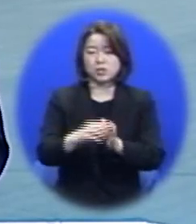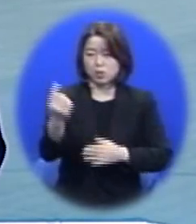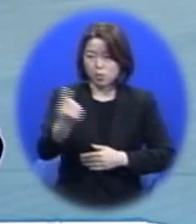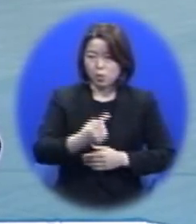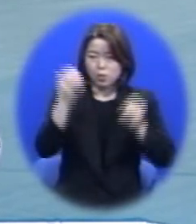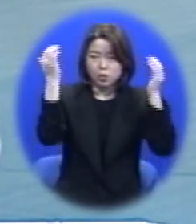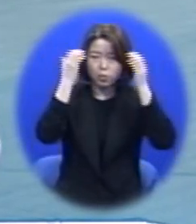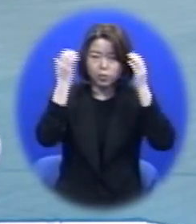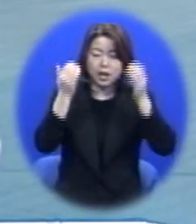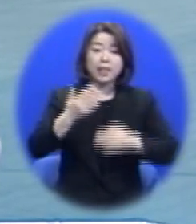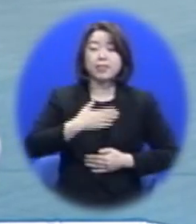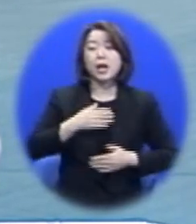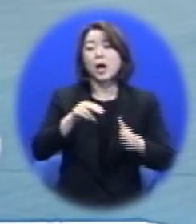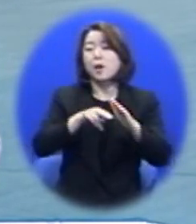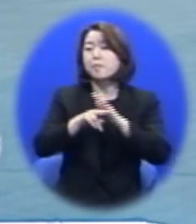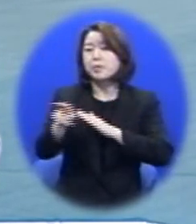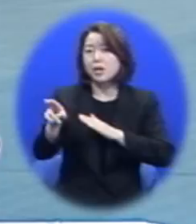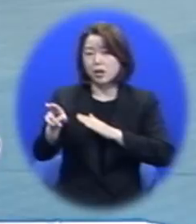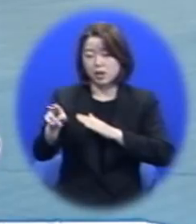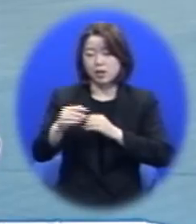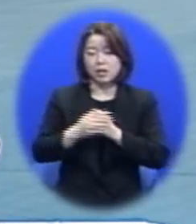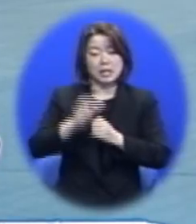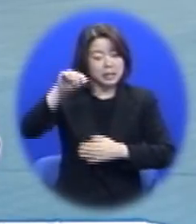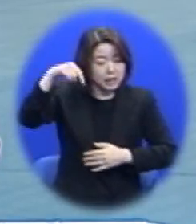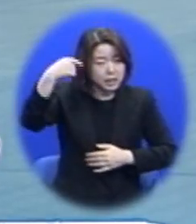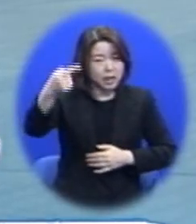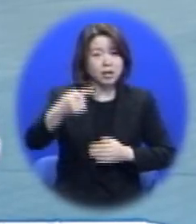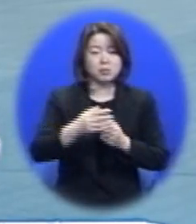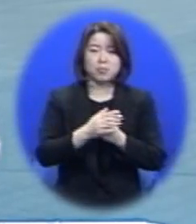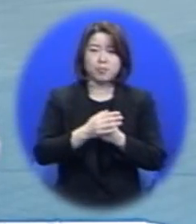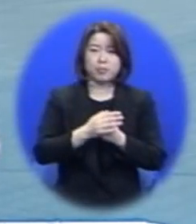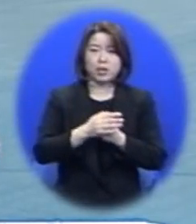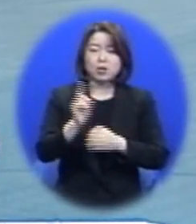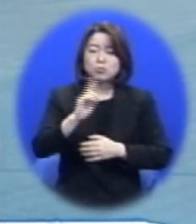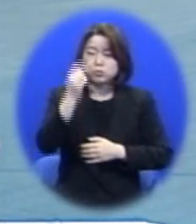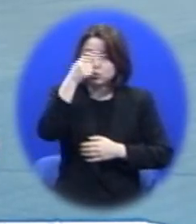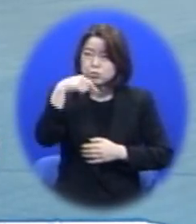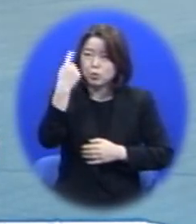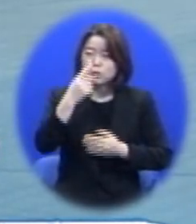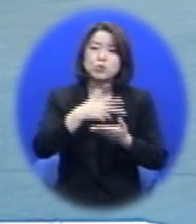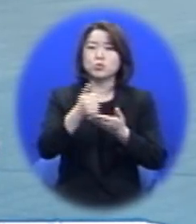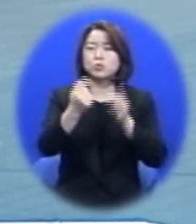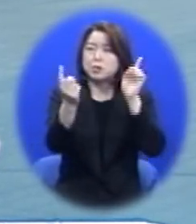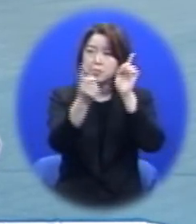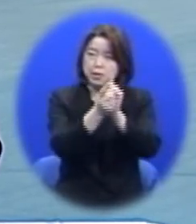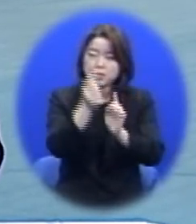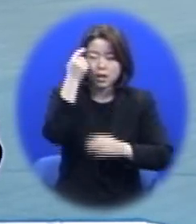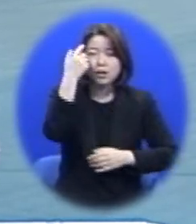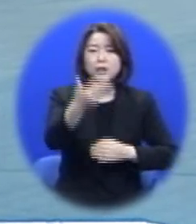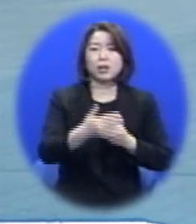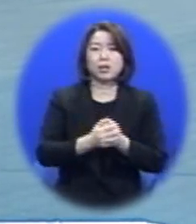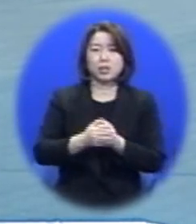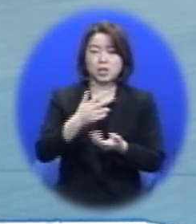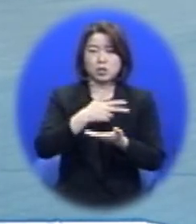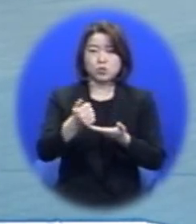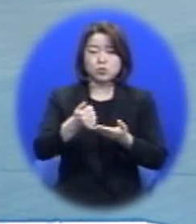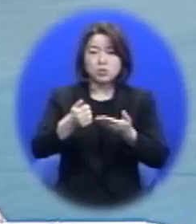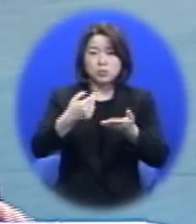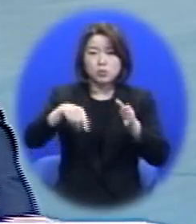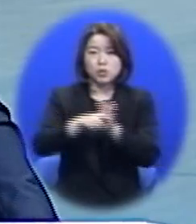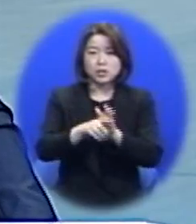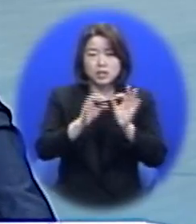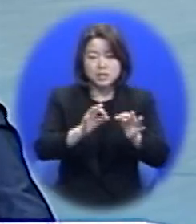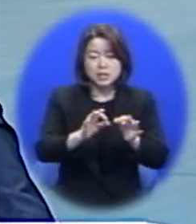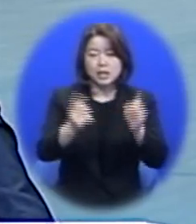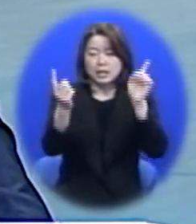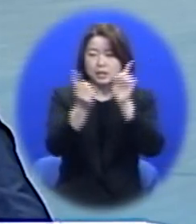고난을 내가 피하였다가 이 다음 내 무슨 낯으로 주님을 대하오리까? 주님을 위하여 이제 당하는 수욕을